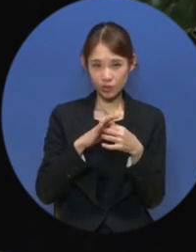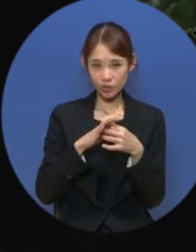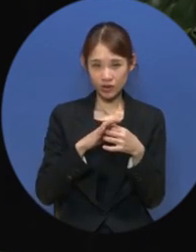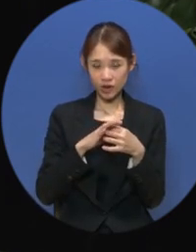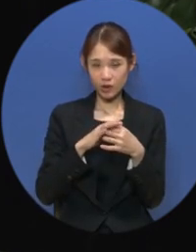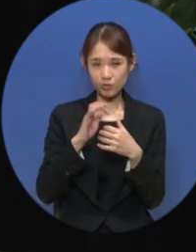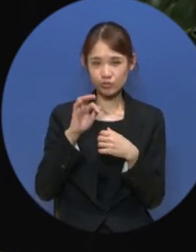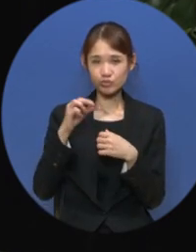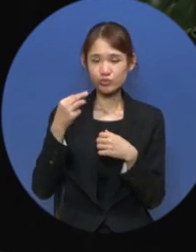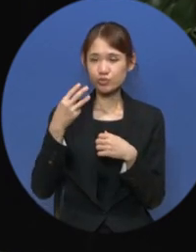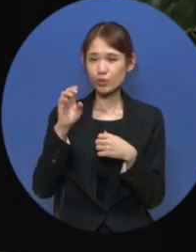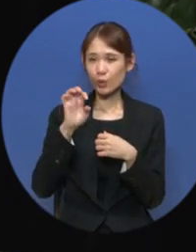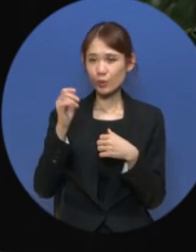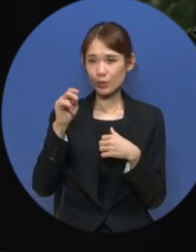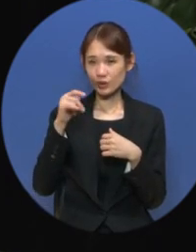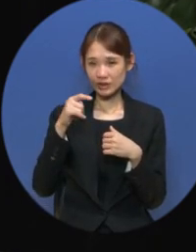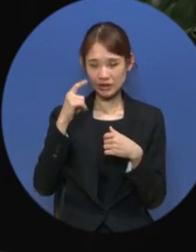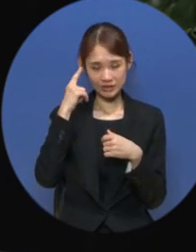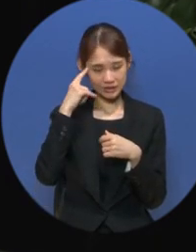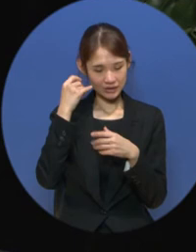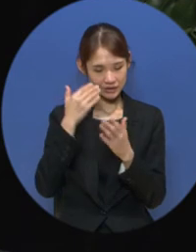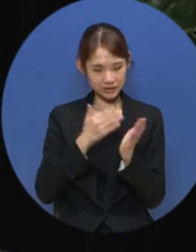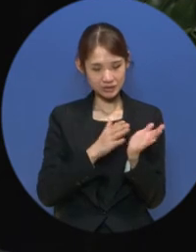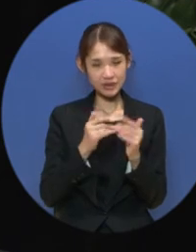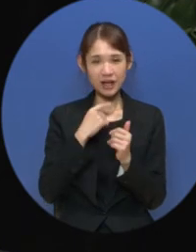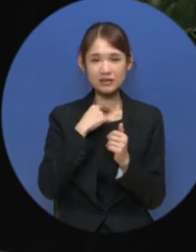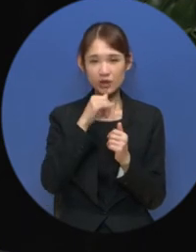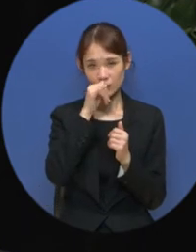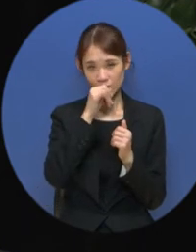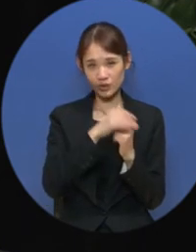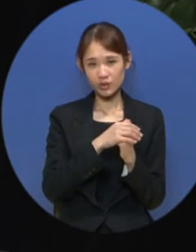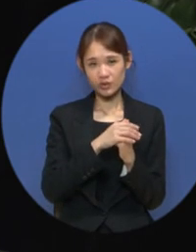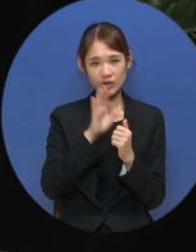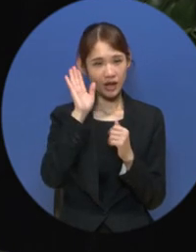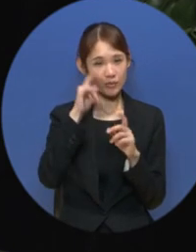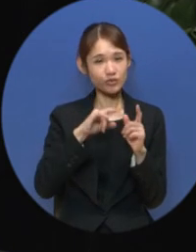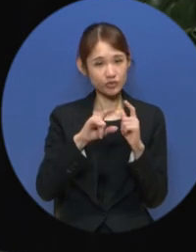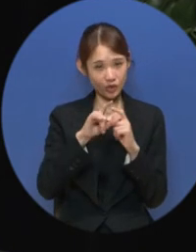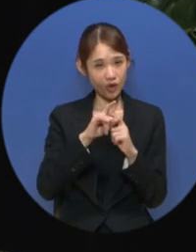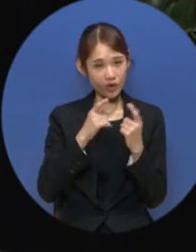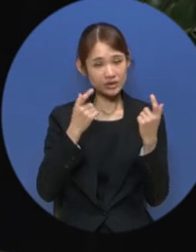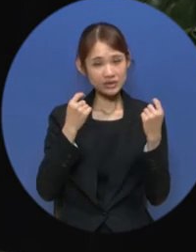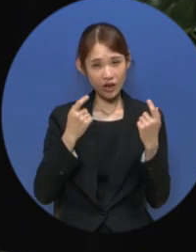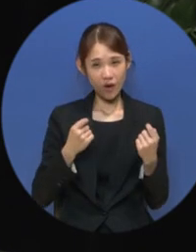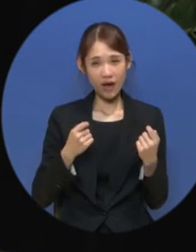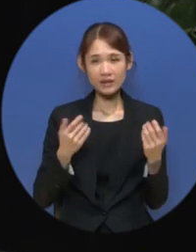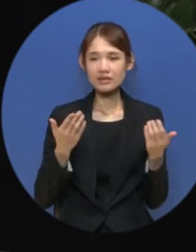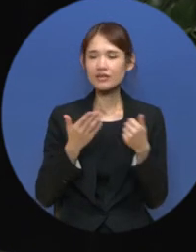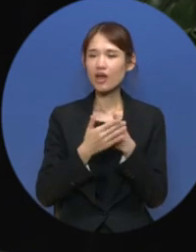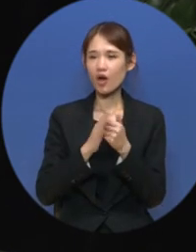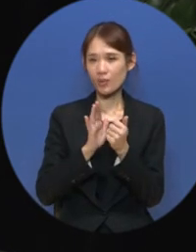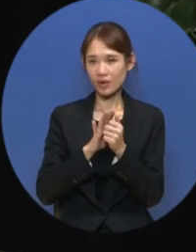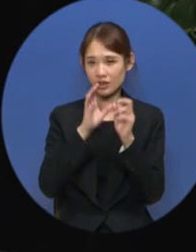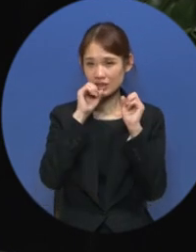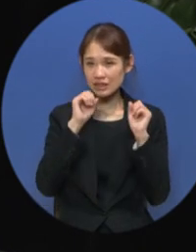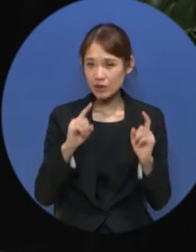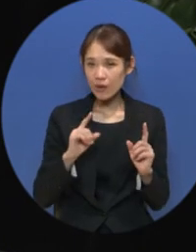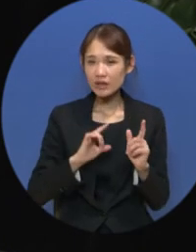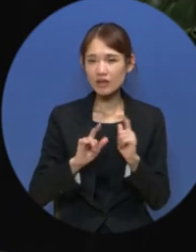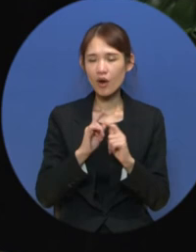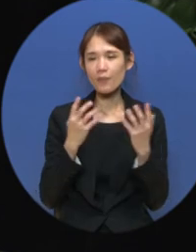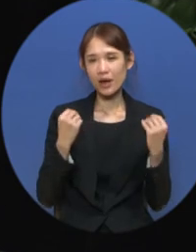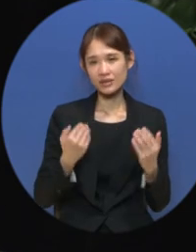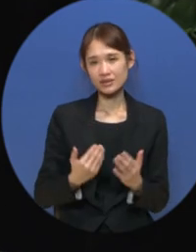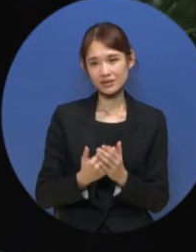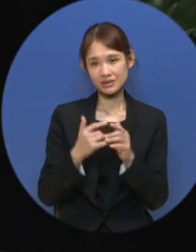이렇게 그런 관련된 그 프로모션을 진행한 적이 있고요. 그래서 앞으로도 좀 그런 협업들의 기회들 조금 더 많이